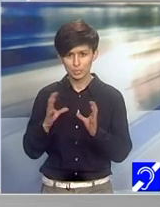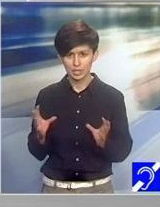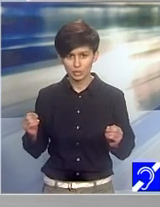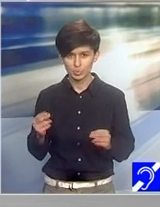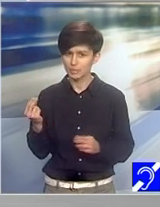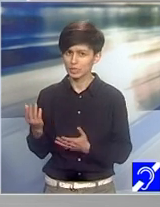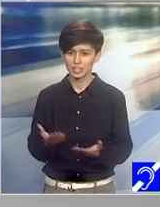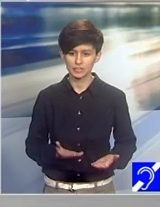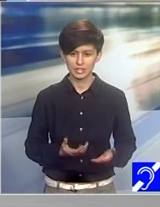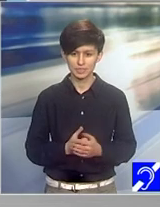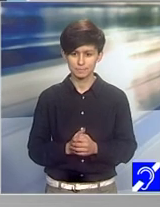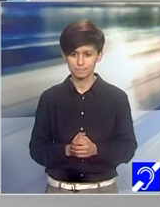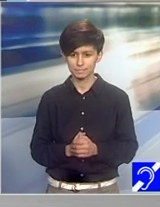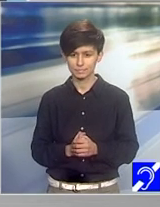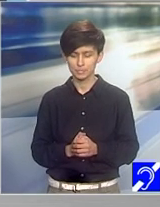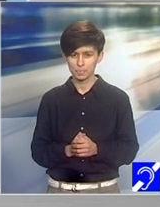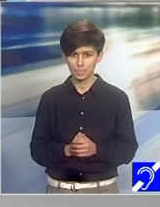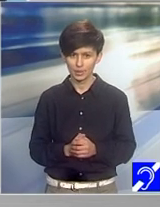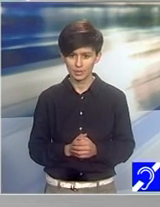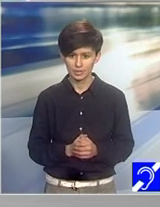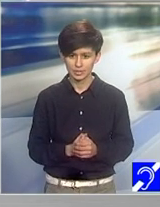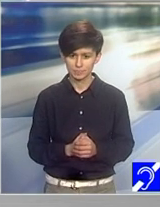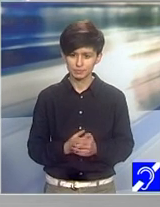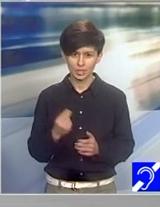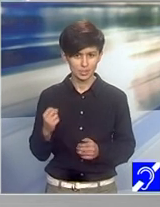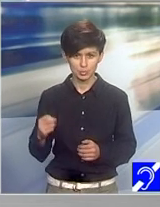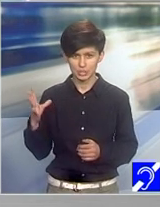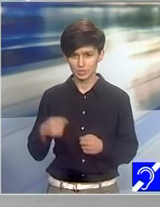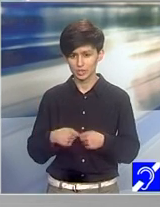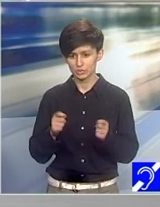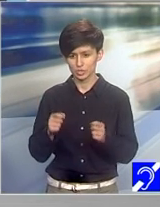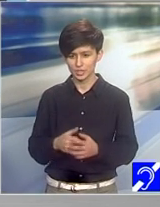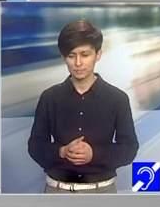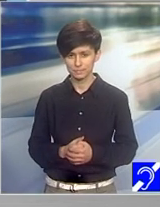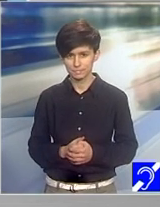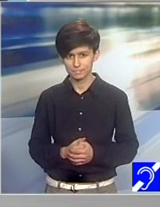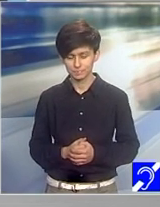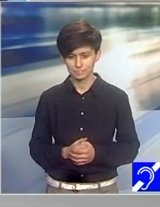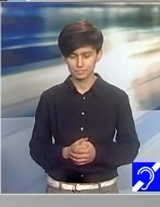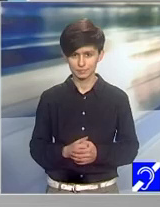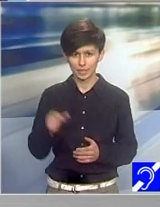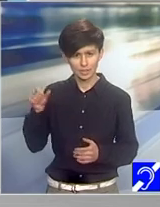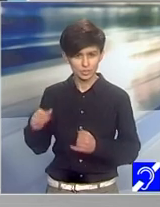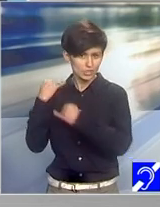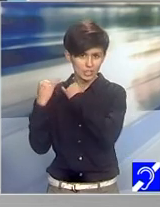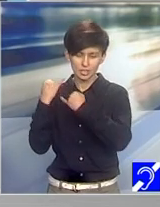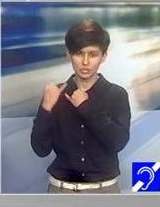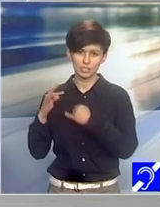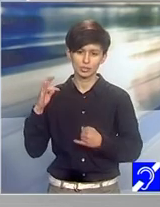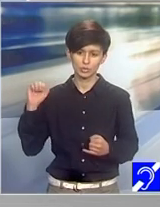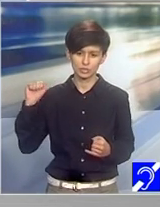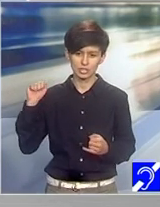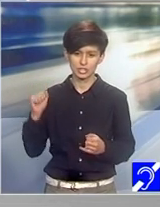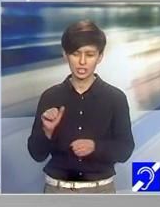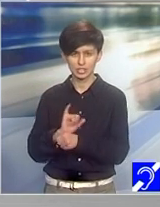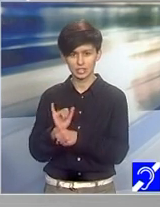ați venit, domnule profesor! Bine v-am găsit pe dumneavoastră și pe telespectatorii noștri! Și, nu în ultimul rând, istoricul Tudor Sălăgean,